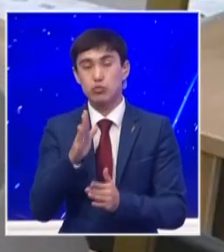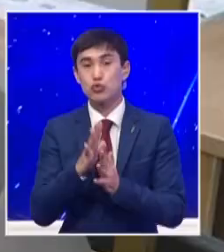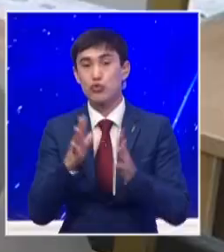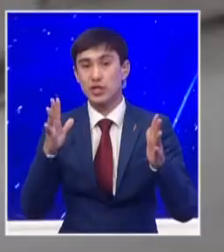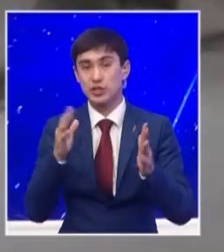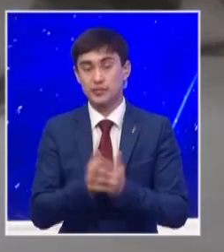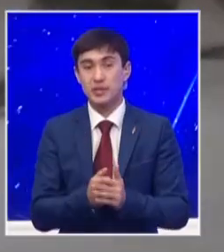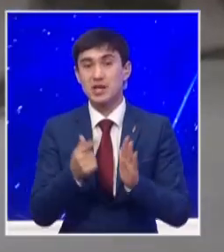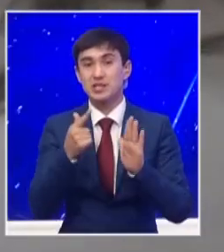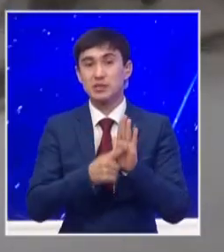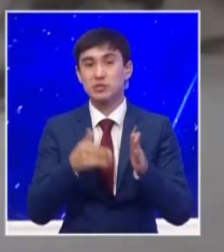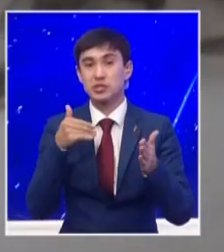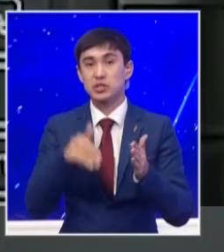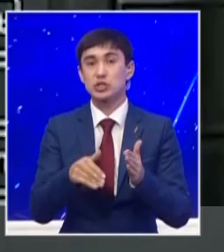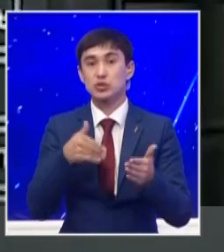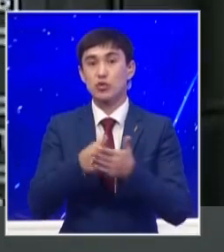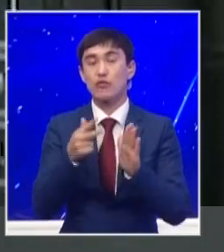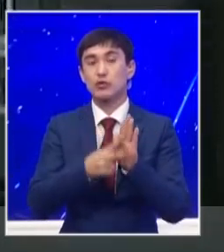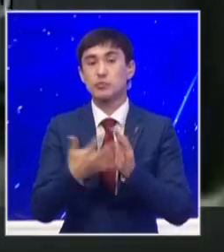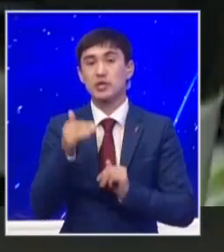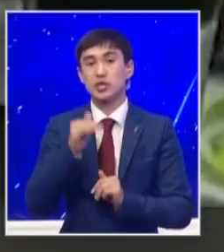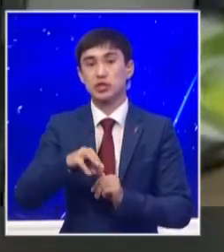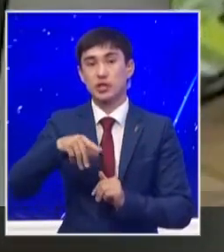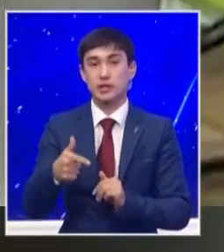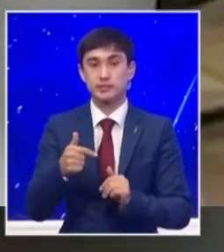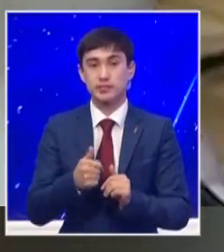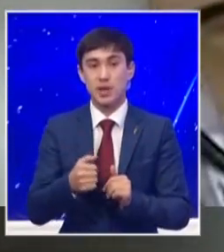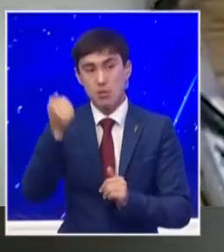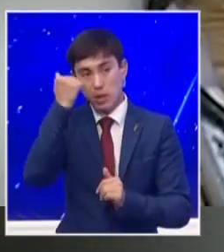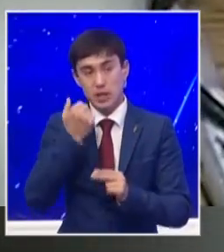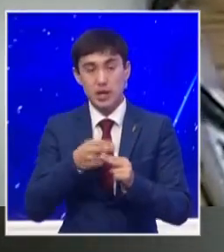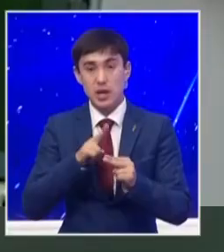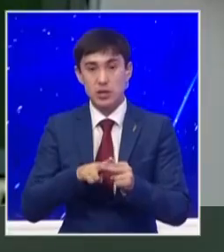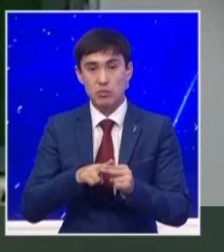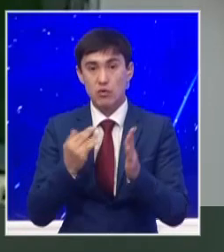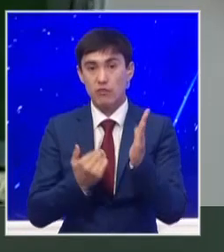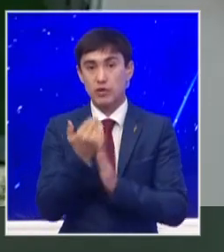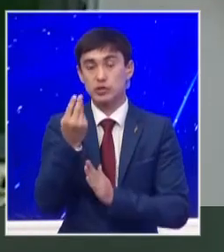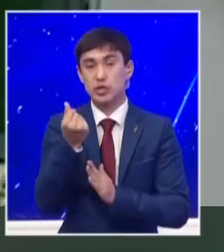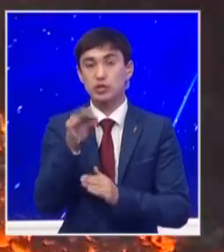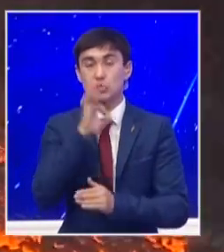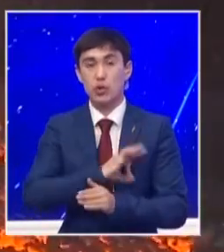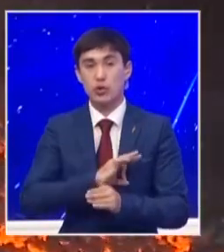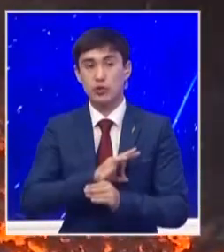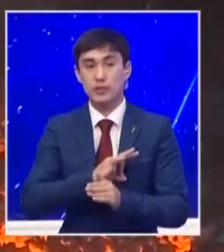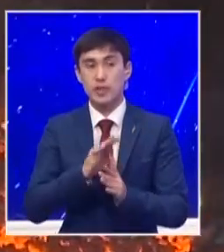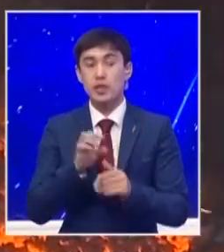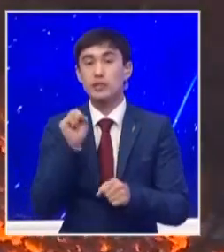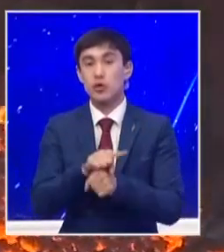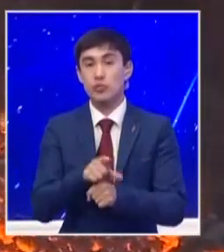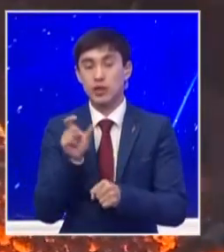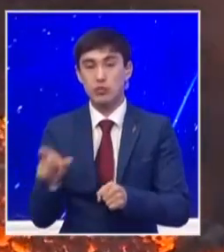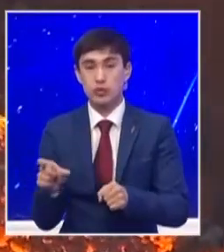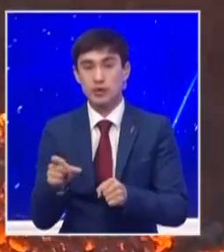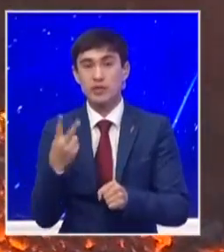увеличен с 70.000 до 85.000 тенге благодаря этому вырастут денежные доходы наёмных работников